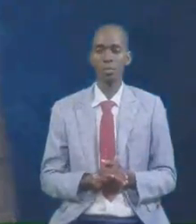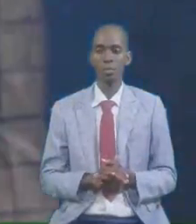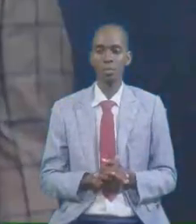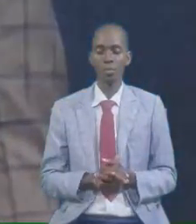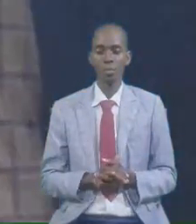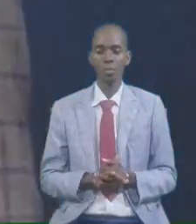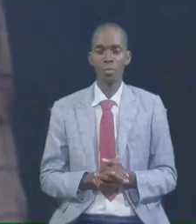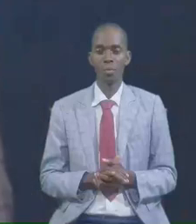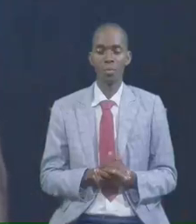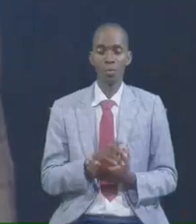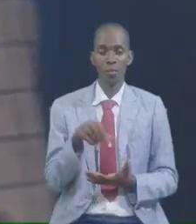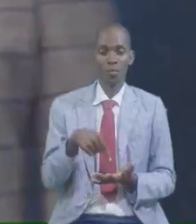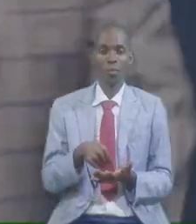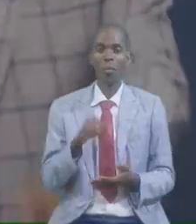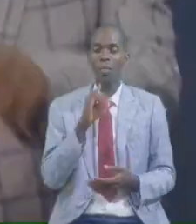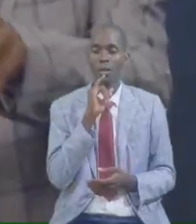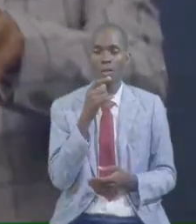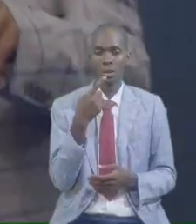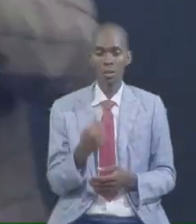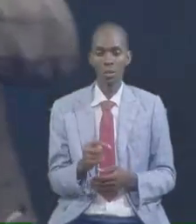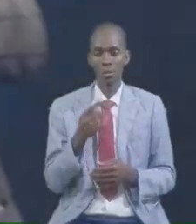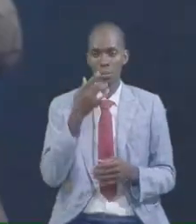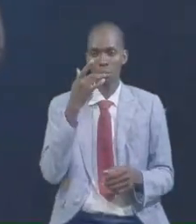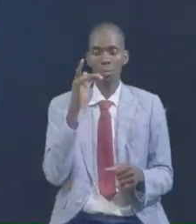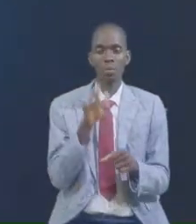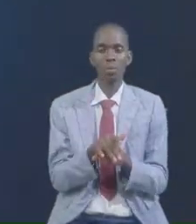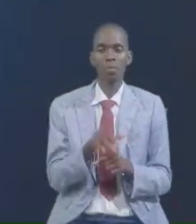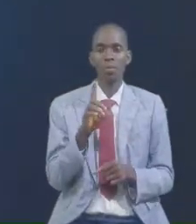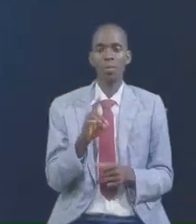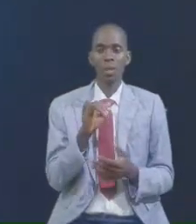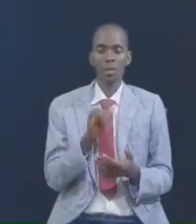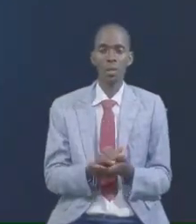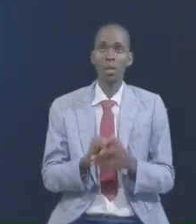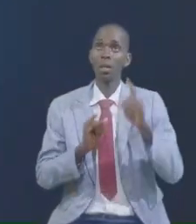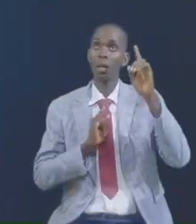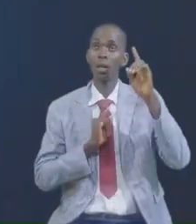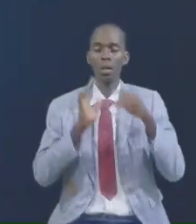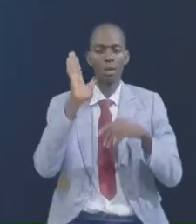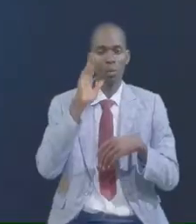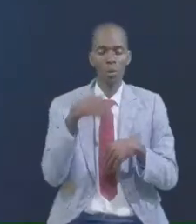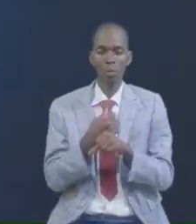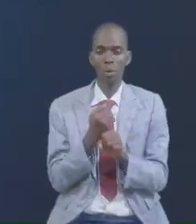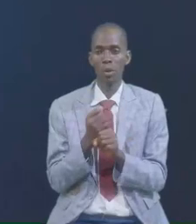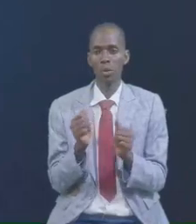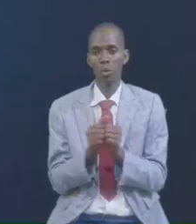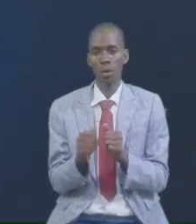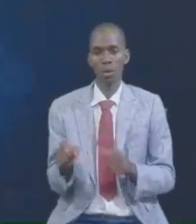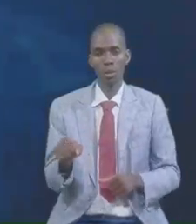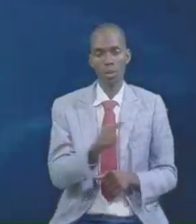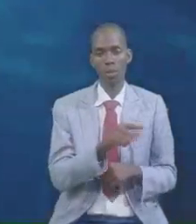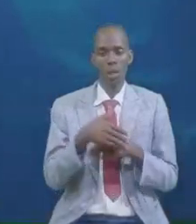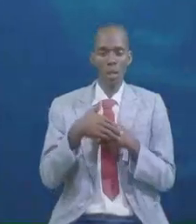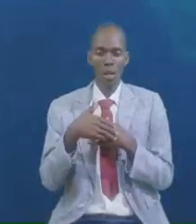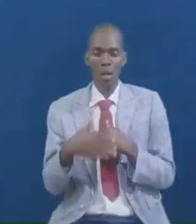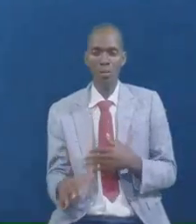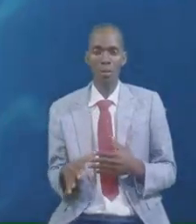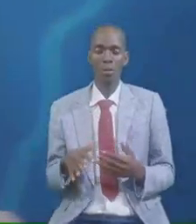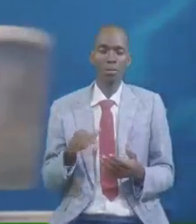16. Voici l'alliance que je ferai avec eux après ces